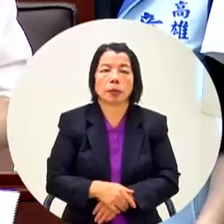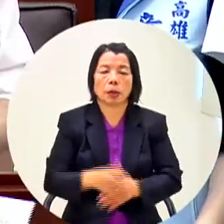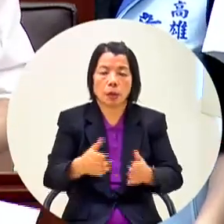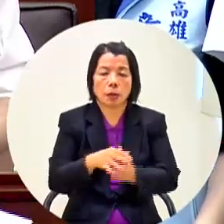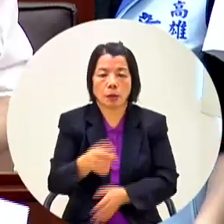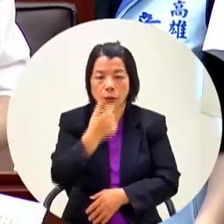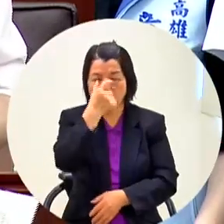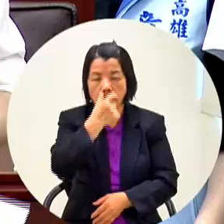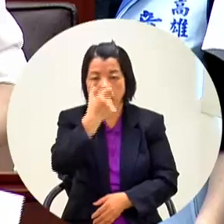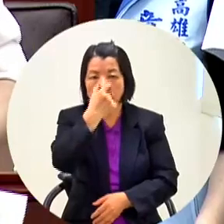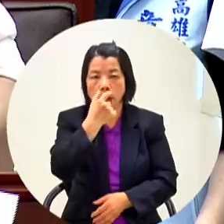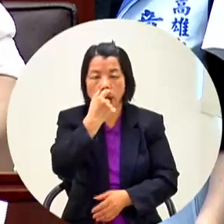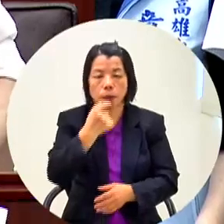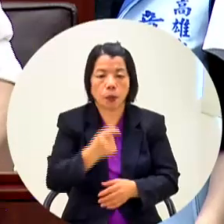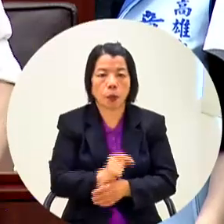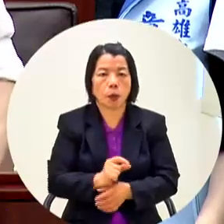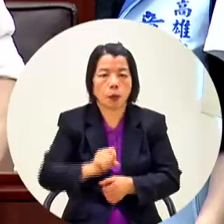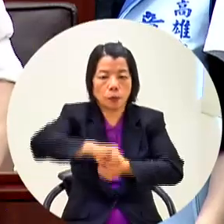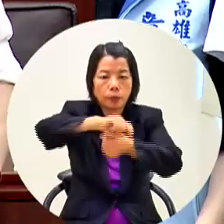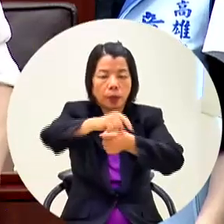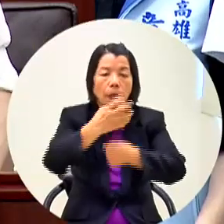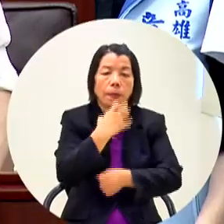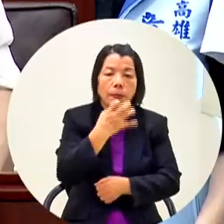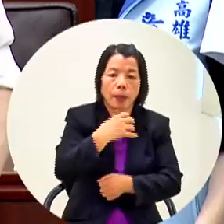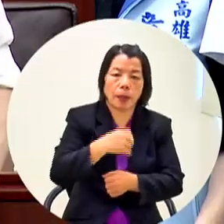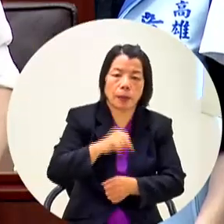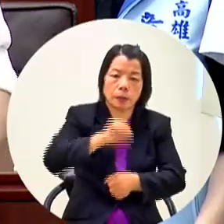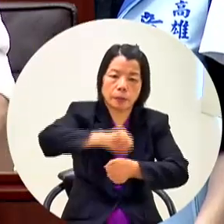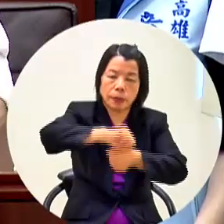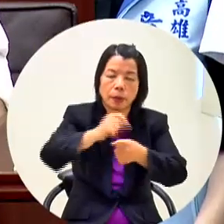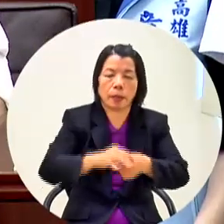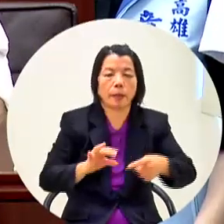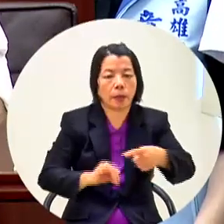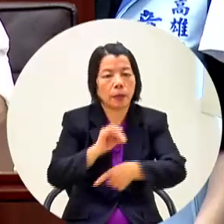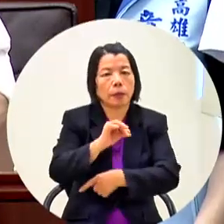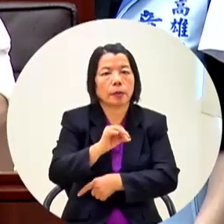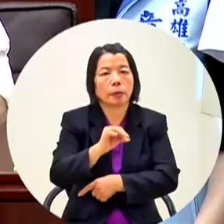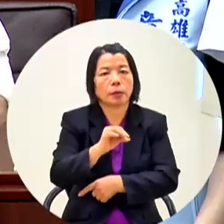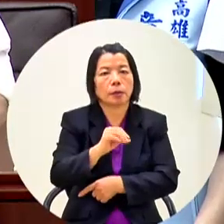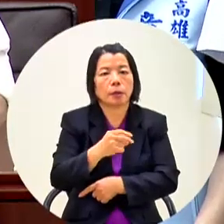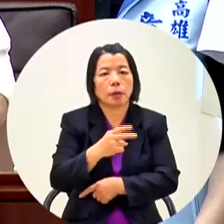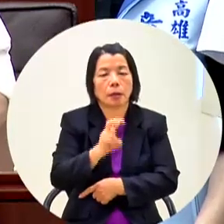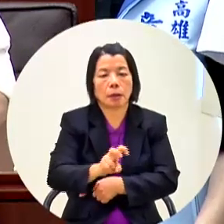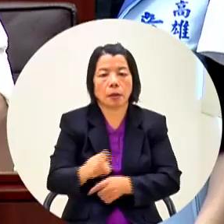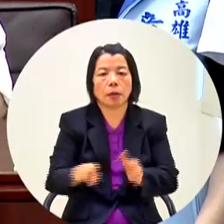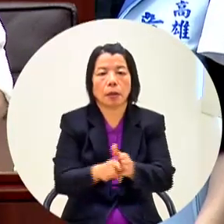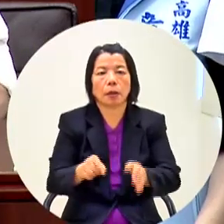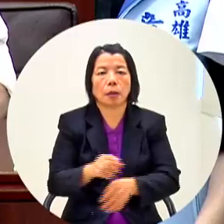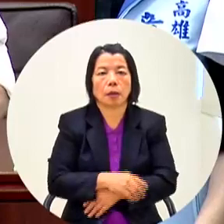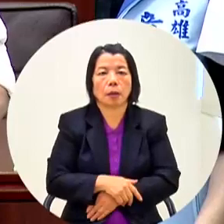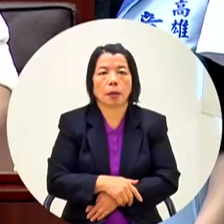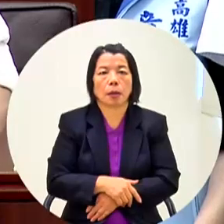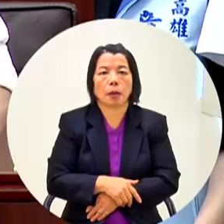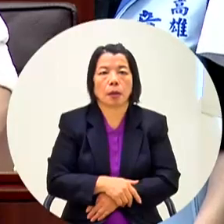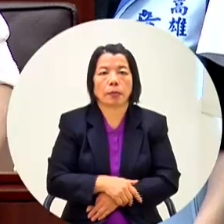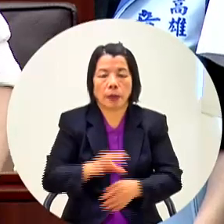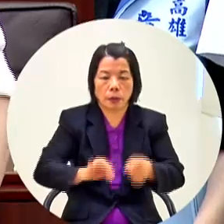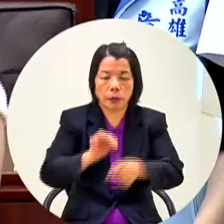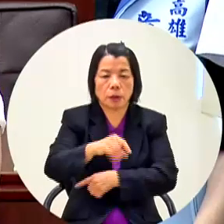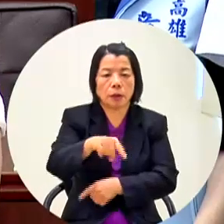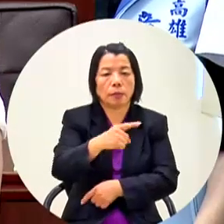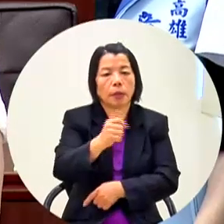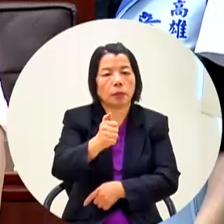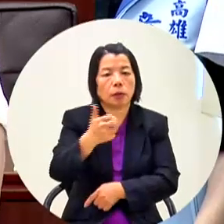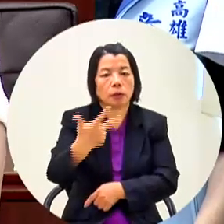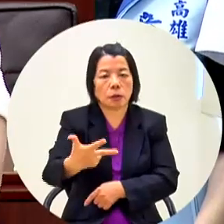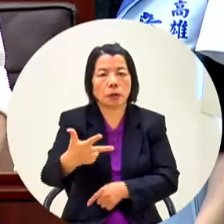长了，莲雾芭乐成长了2000%，莲雾大概成长了157%，那像